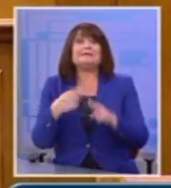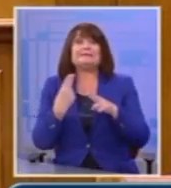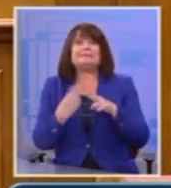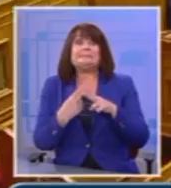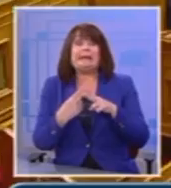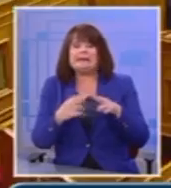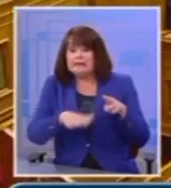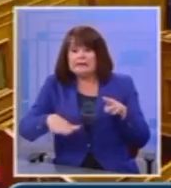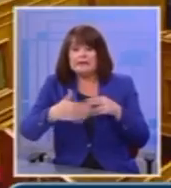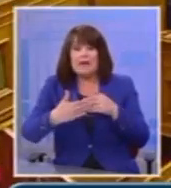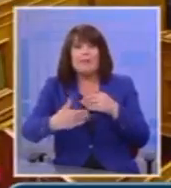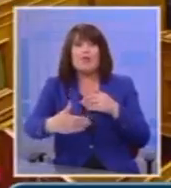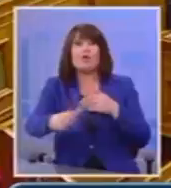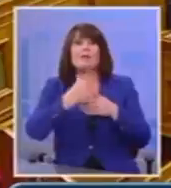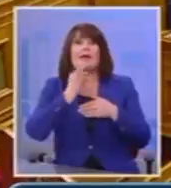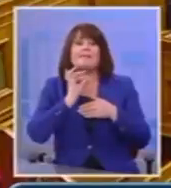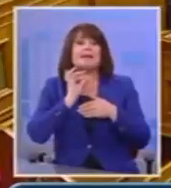Από εδώ και μπρος υπάρχει ναρκοπέδιο.